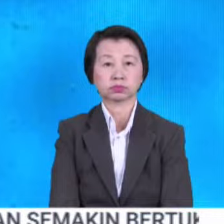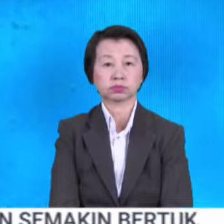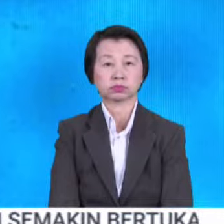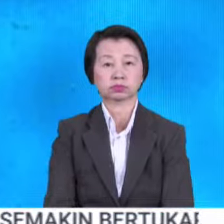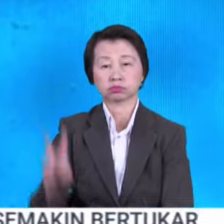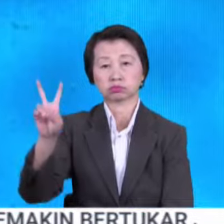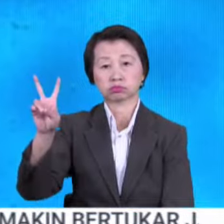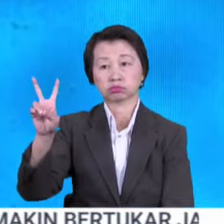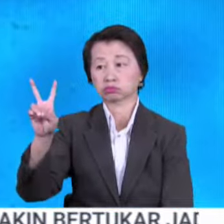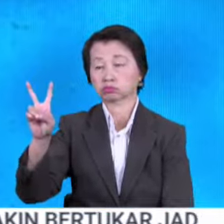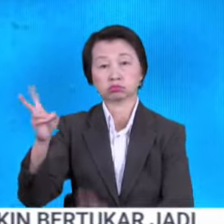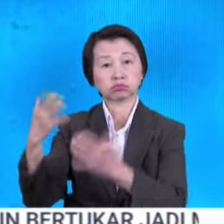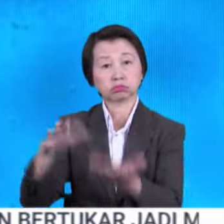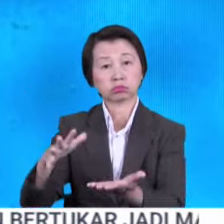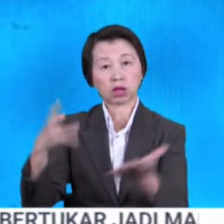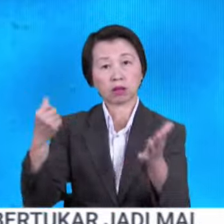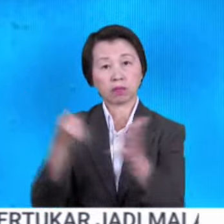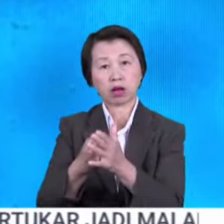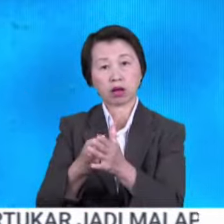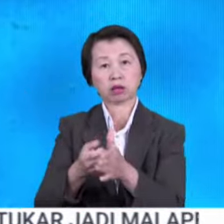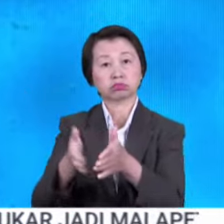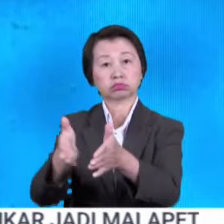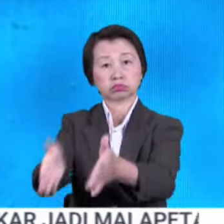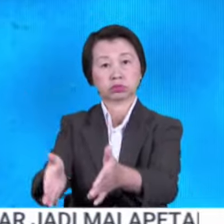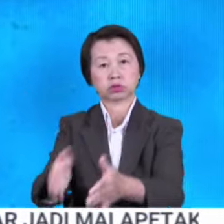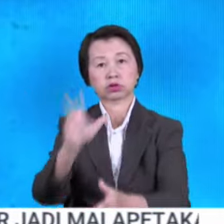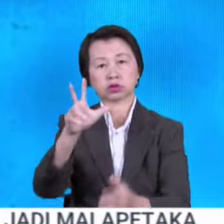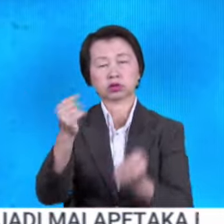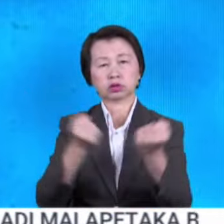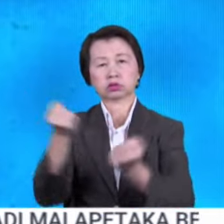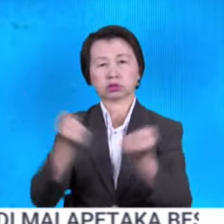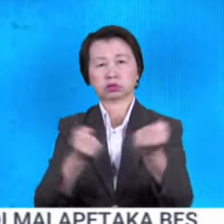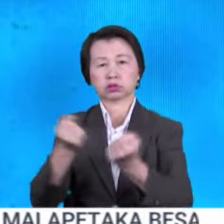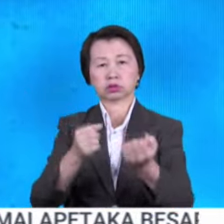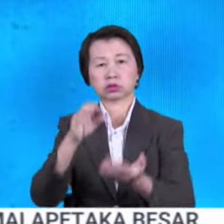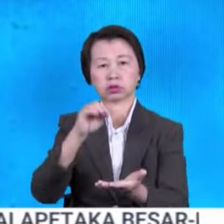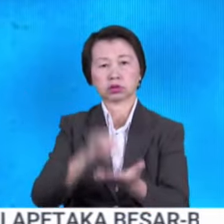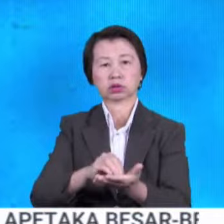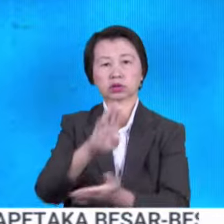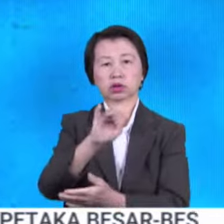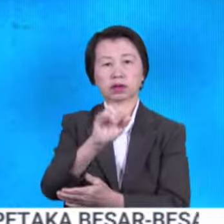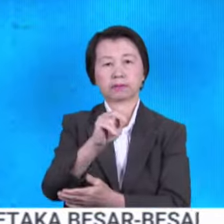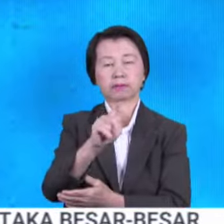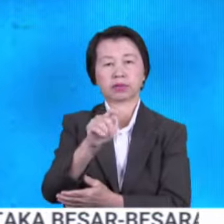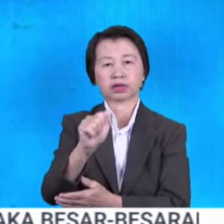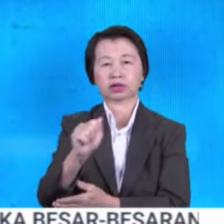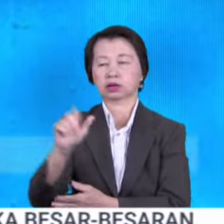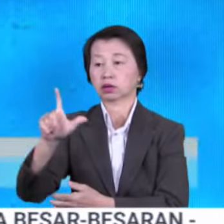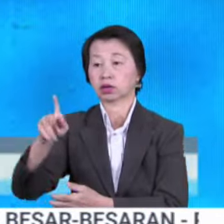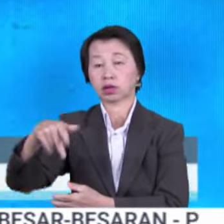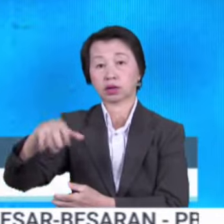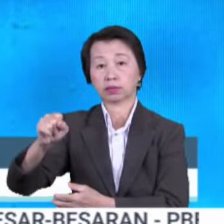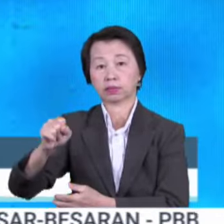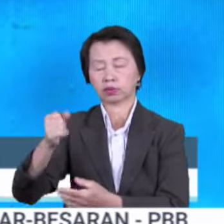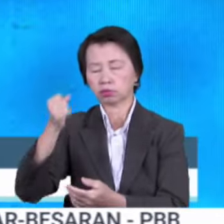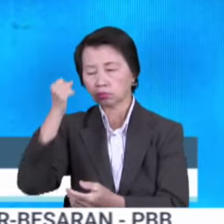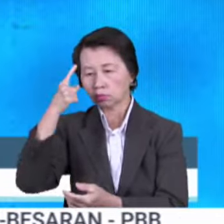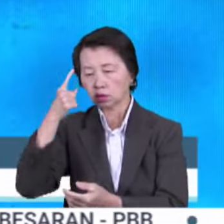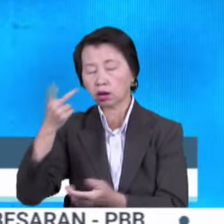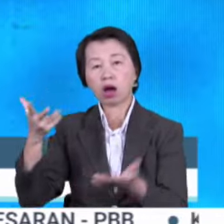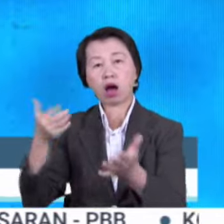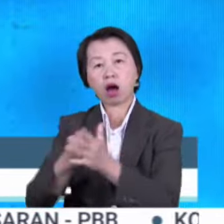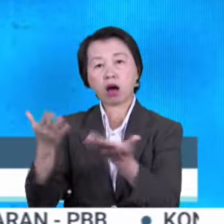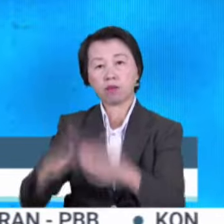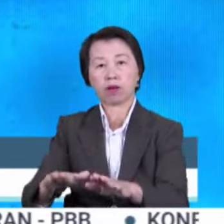dalam kemalangan Jalan Raya babekan 3 kendaraan di jalan bentelipes petang tadi dipahamkan kemalangan itu berlaku